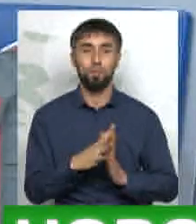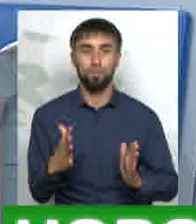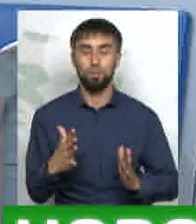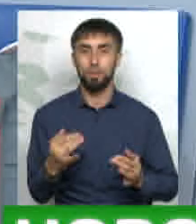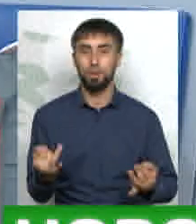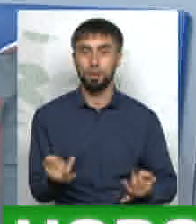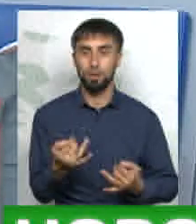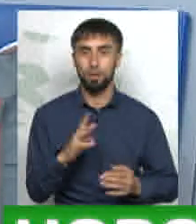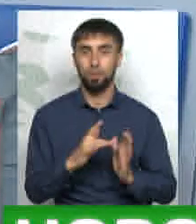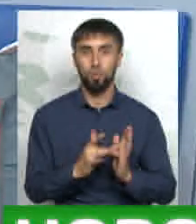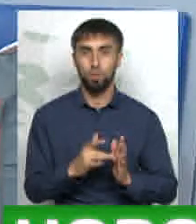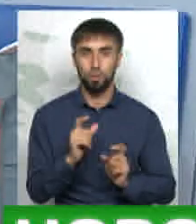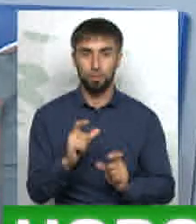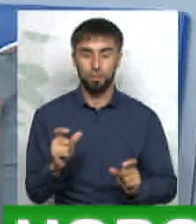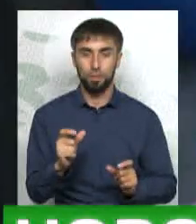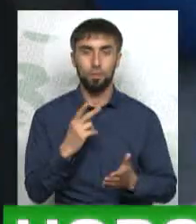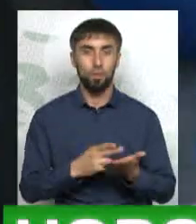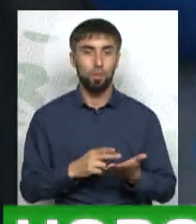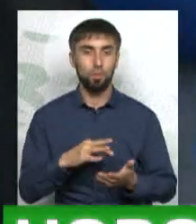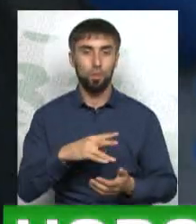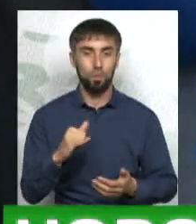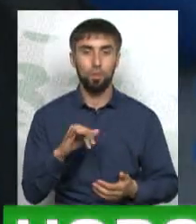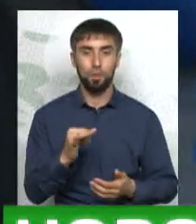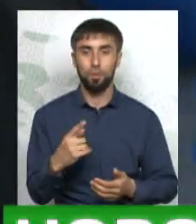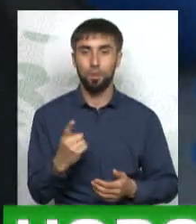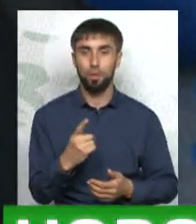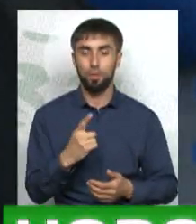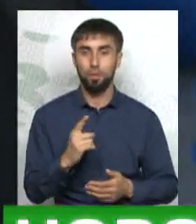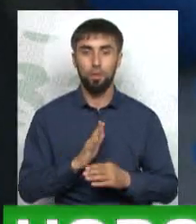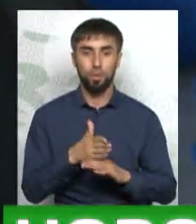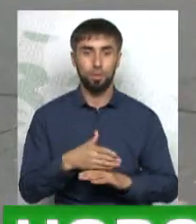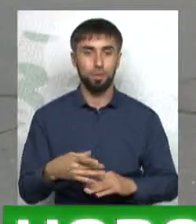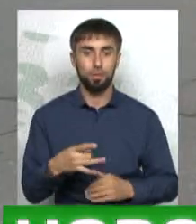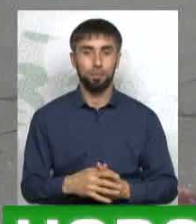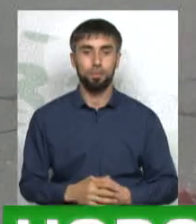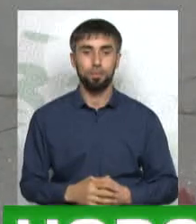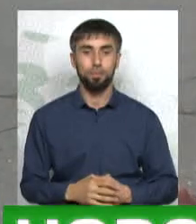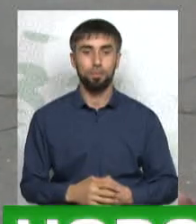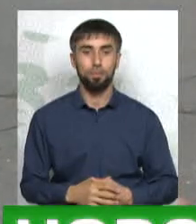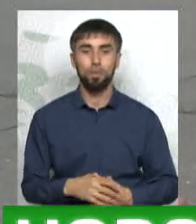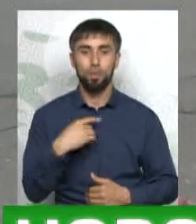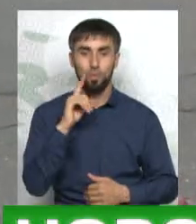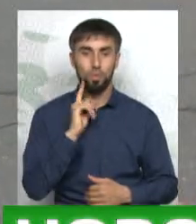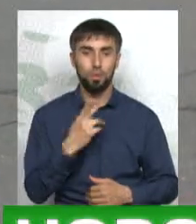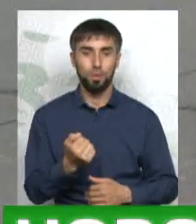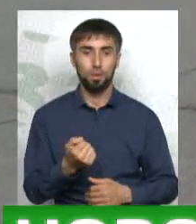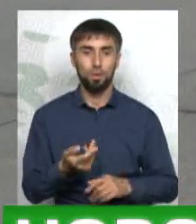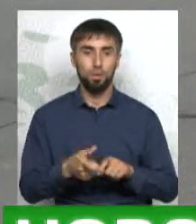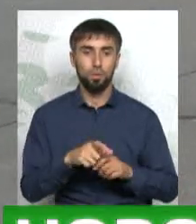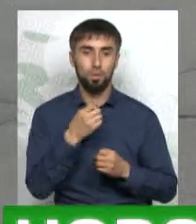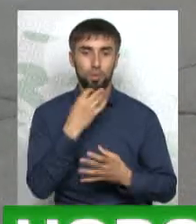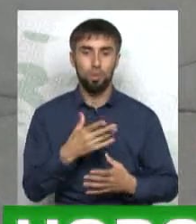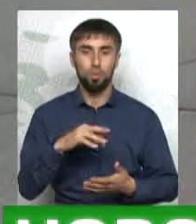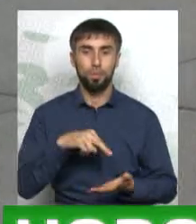более привлекательным для туристов. Доказательство тому и первые гости в регионе. Удобно, да. И билеты очень хорошие